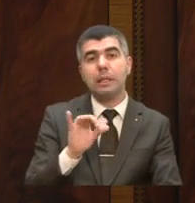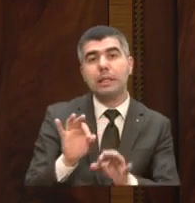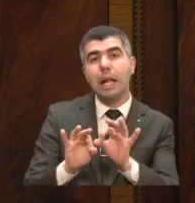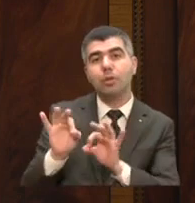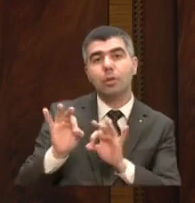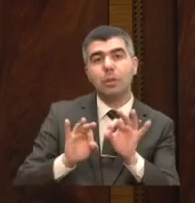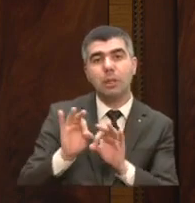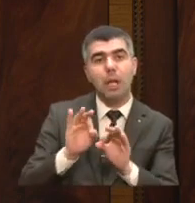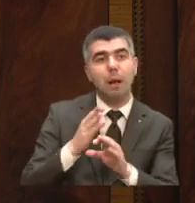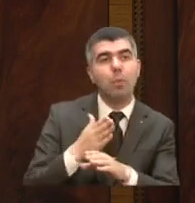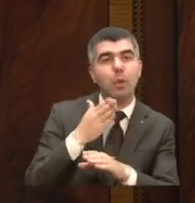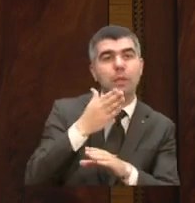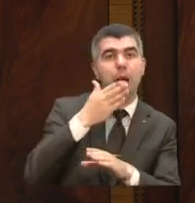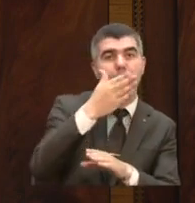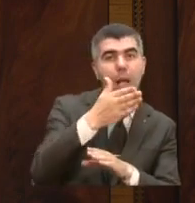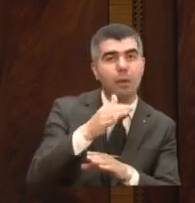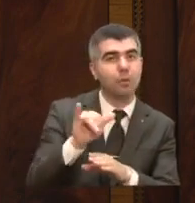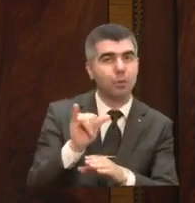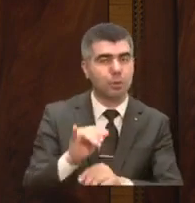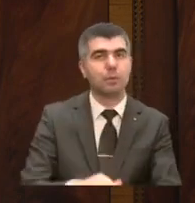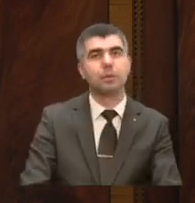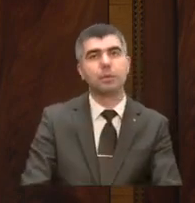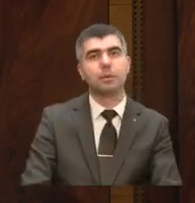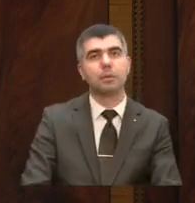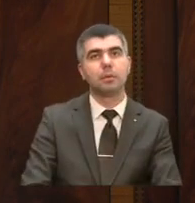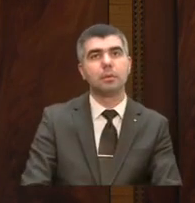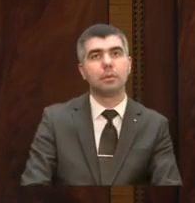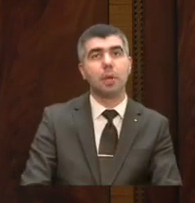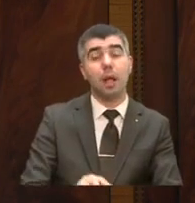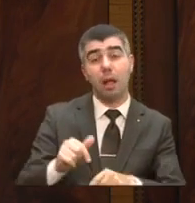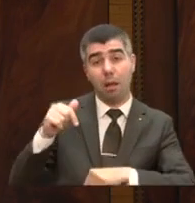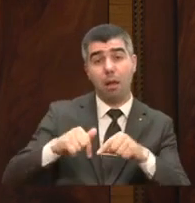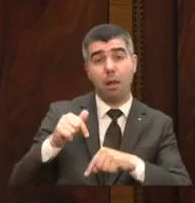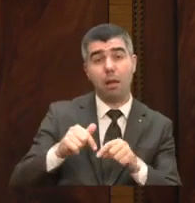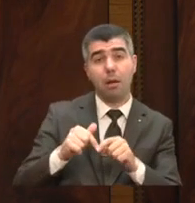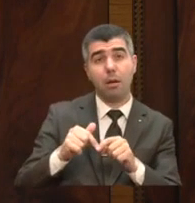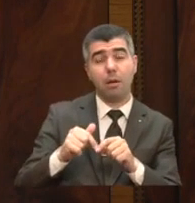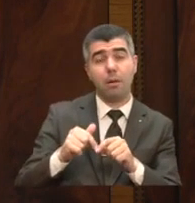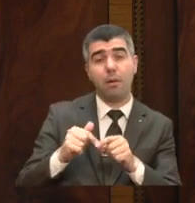والسادة النواب أنه هناك واحد العدد ديال